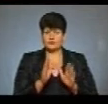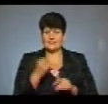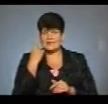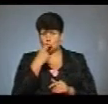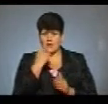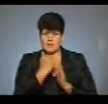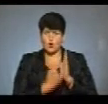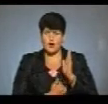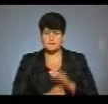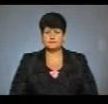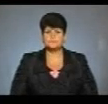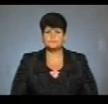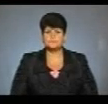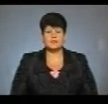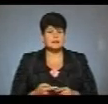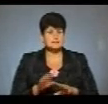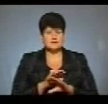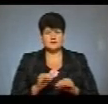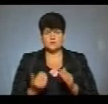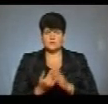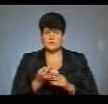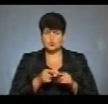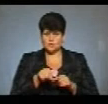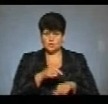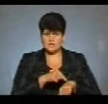програмі. Це вся інформація на цю